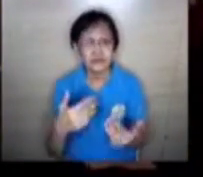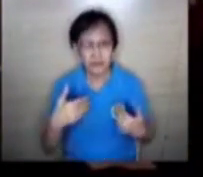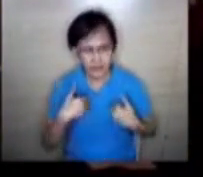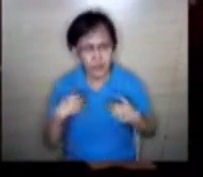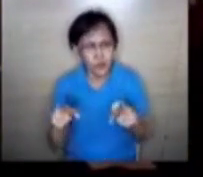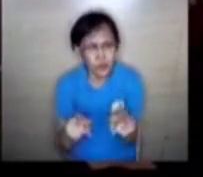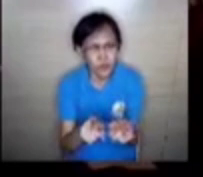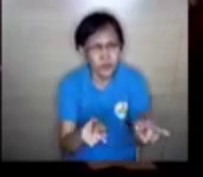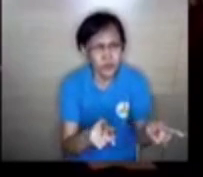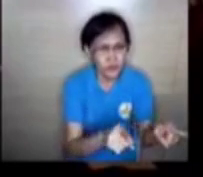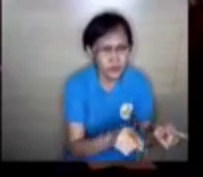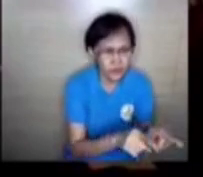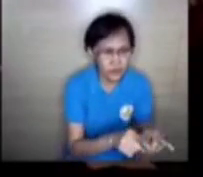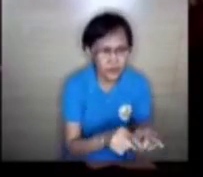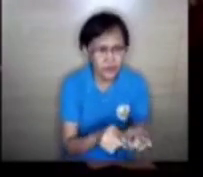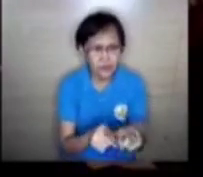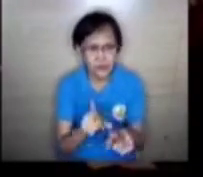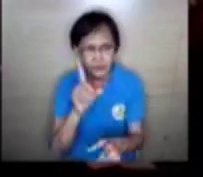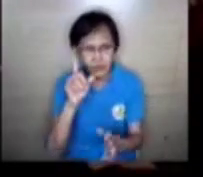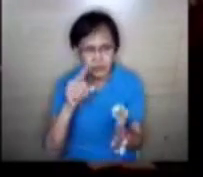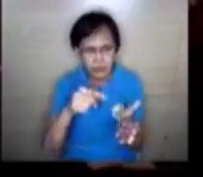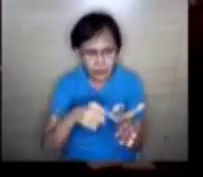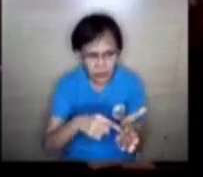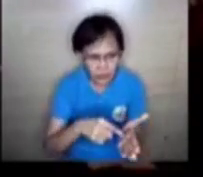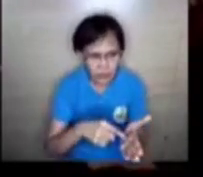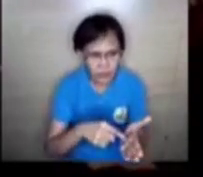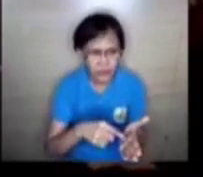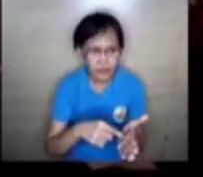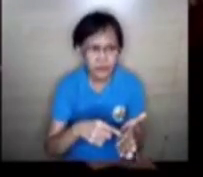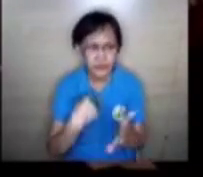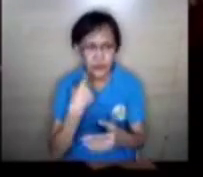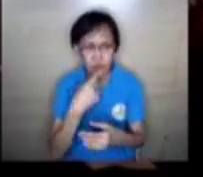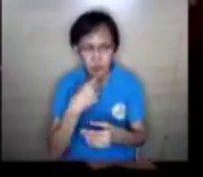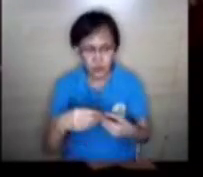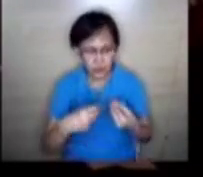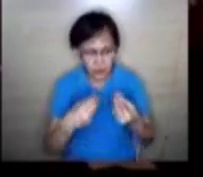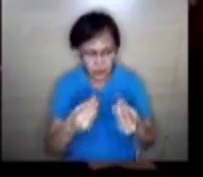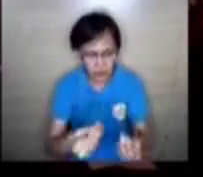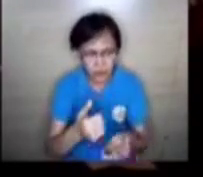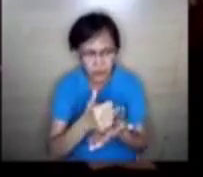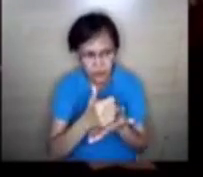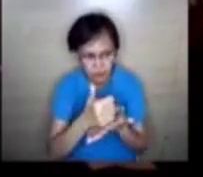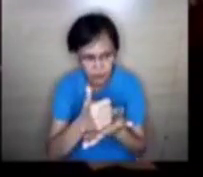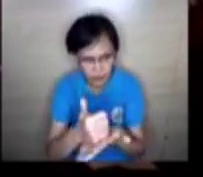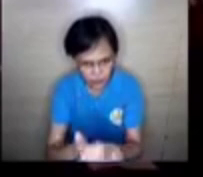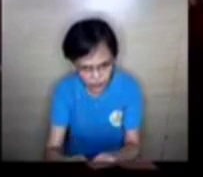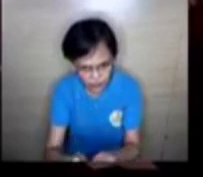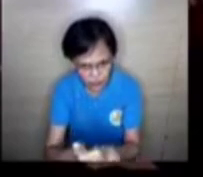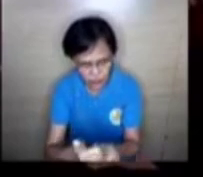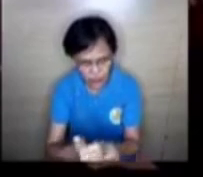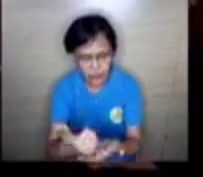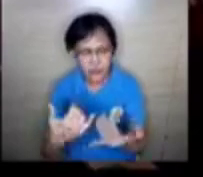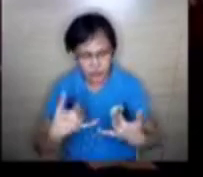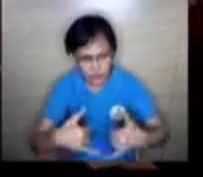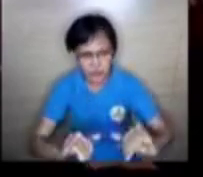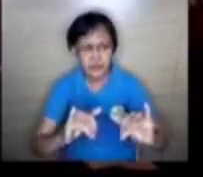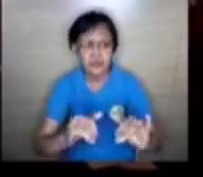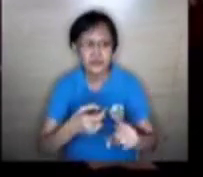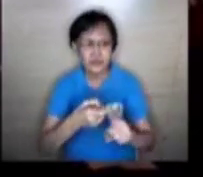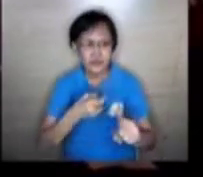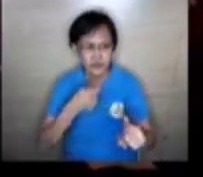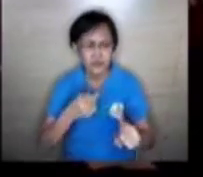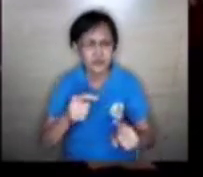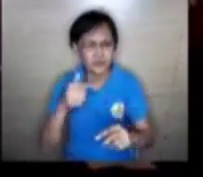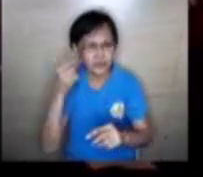tayong halos 7,000 benepisyaryo ng 5 or 10,000 pesos na microfinance loan. Ang community kitchen